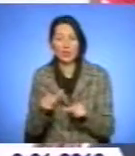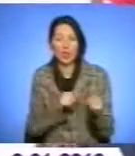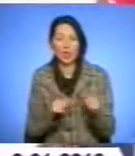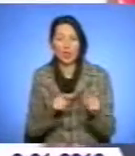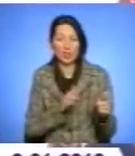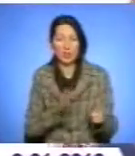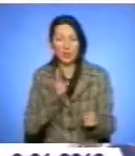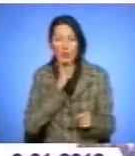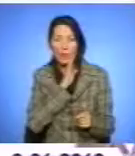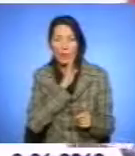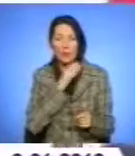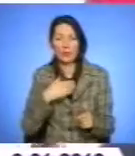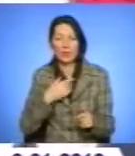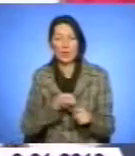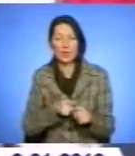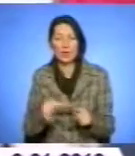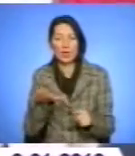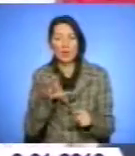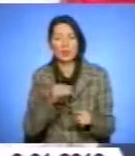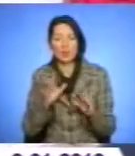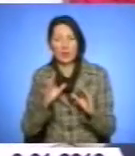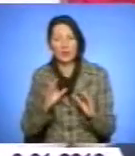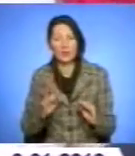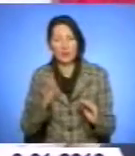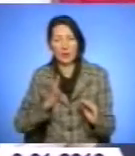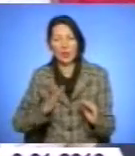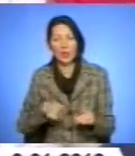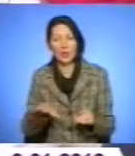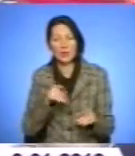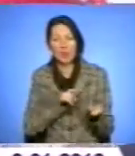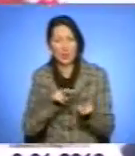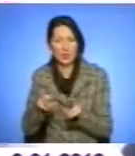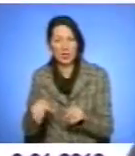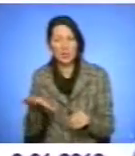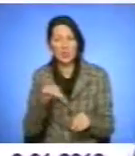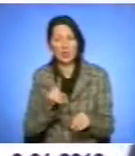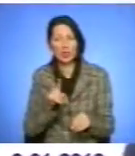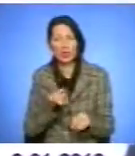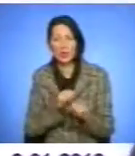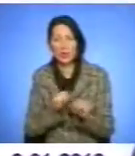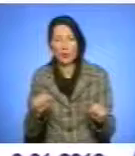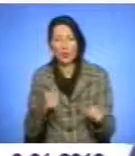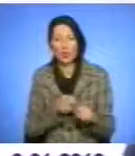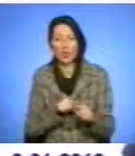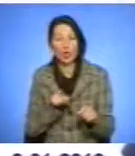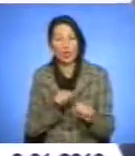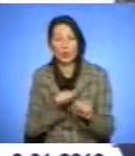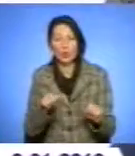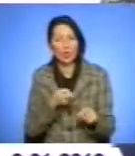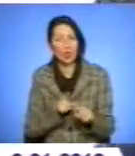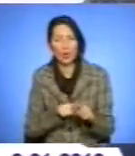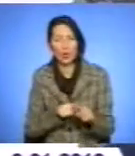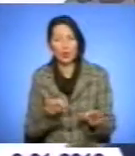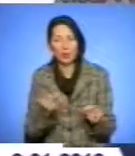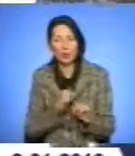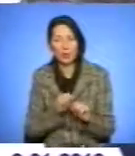переїзди були мами, так. Ми це все зазнали, ці всі переслідування, ці всі, це все, що от, не можна цього, не можна нам цього, не можна нам цього.